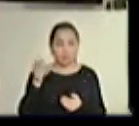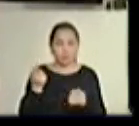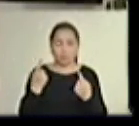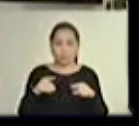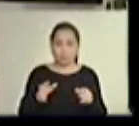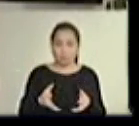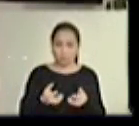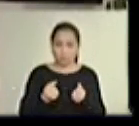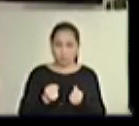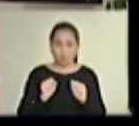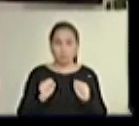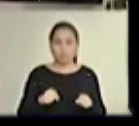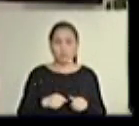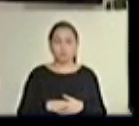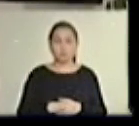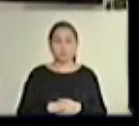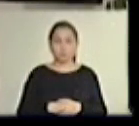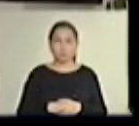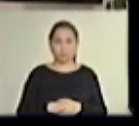ekan.